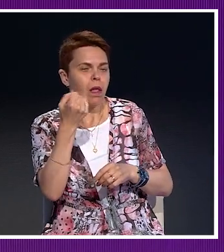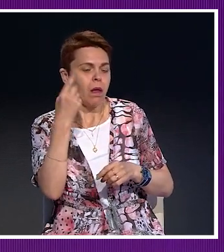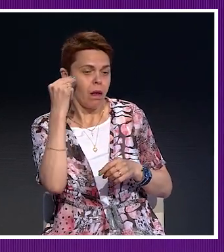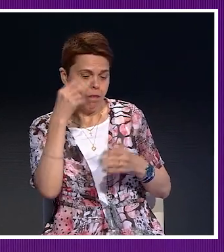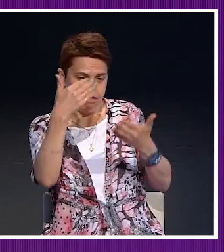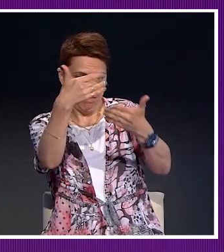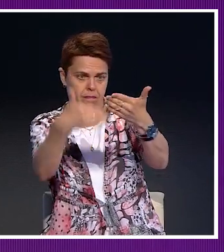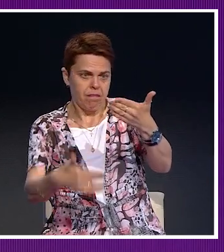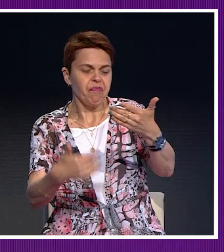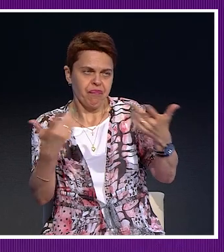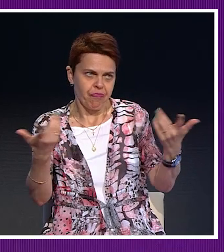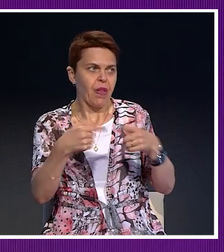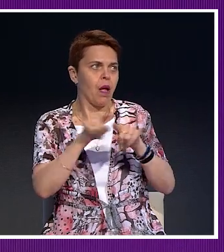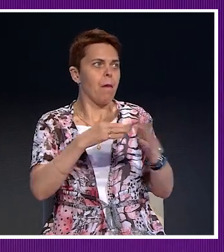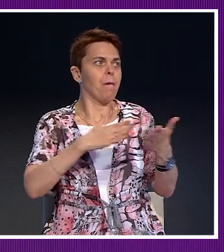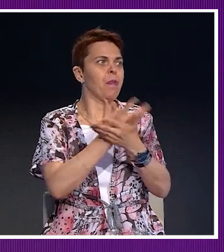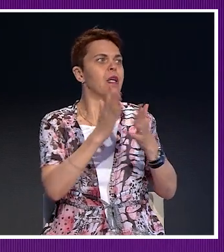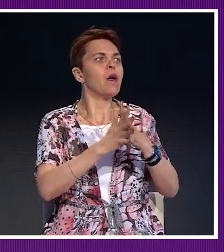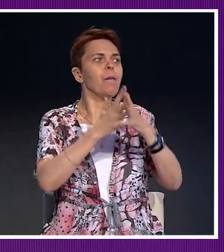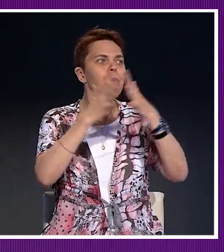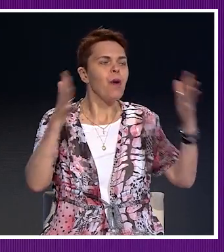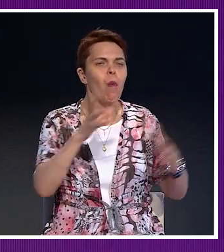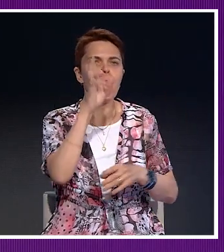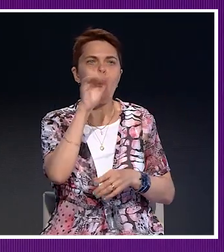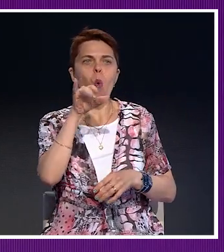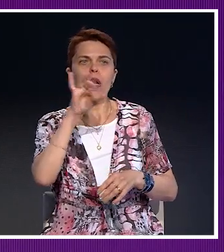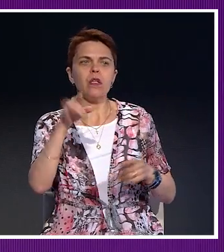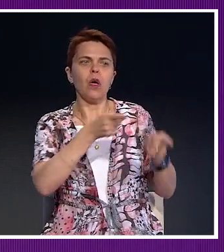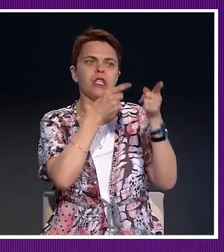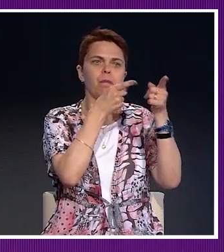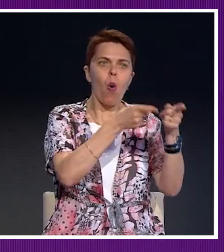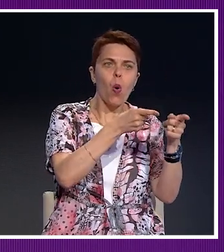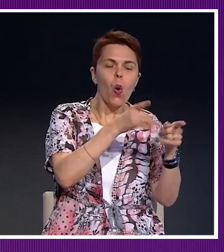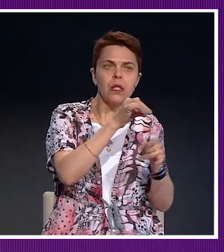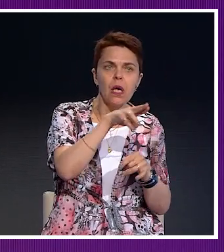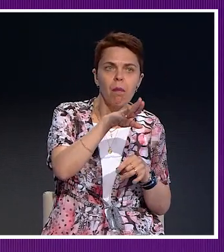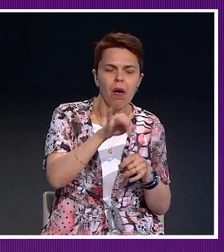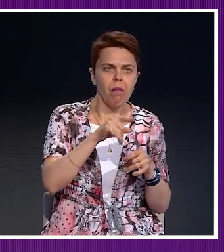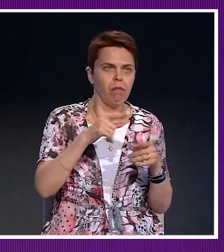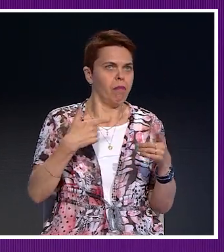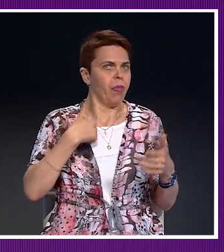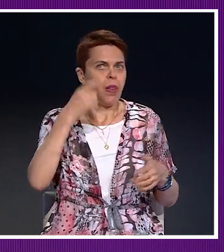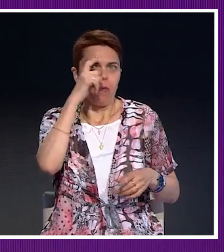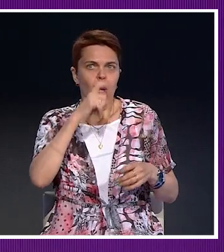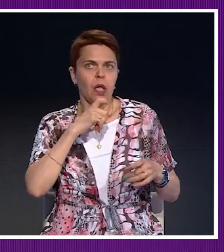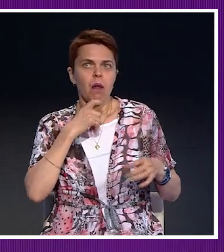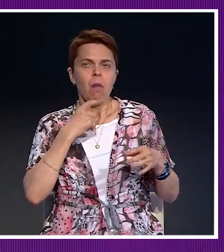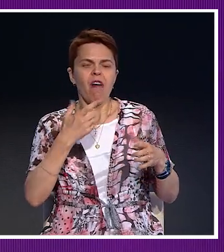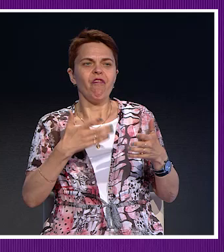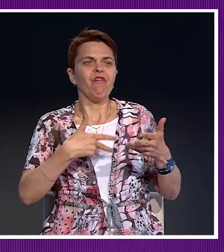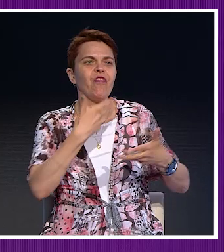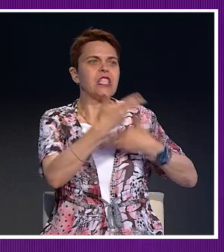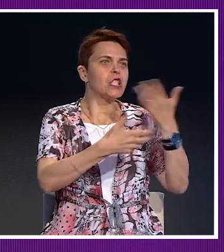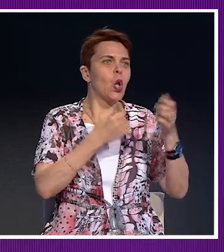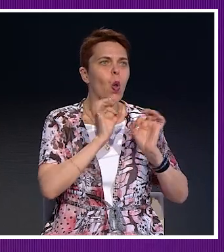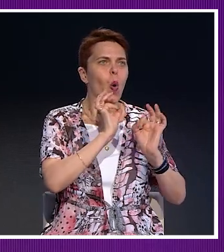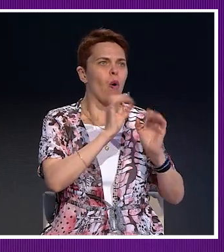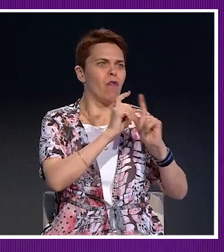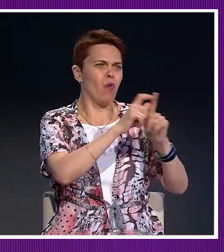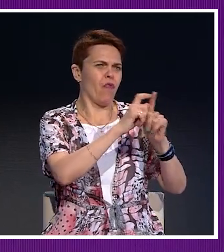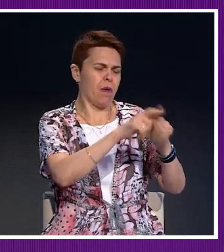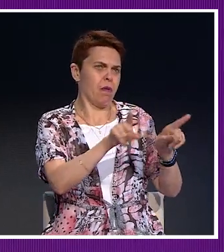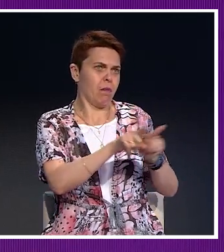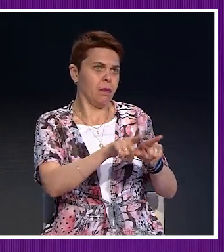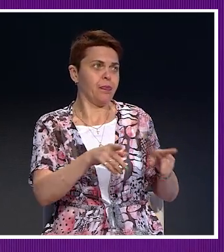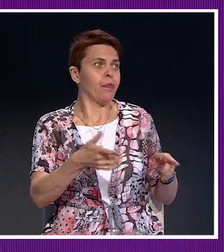що жінки-політики значно частіше стикаються з булінгом, з погрозами, з неприйнятними висловлюваннями в їхню адресу. Да, тобто ось ця